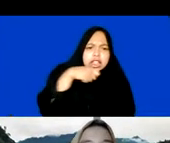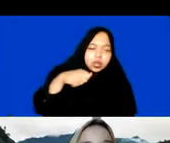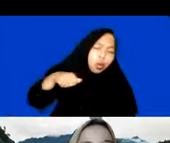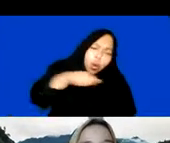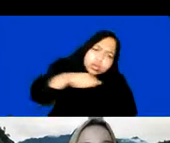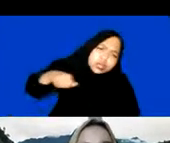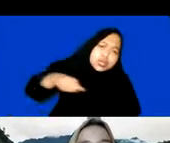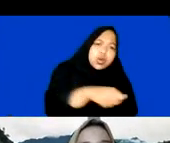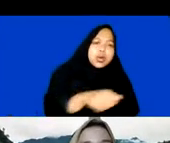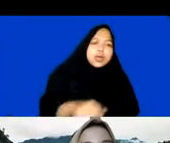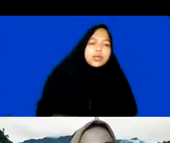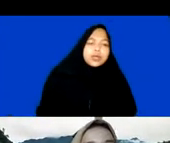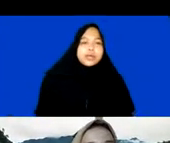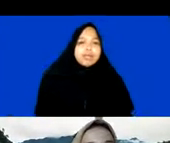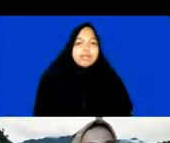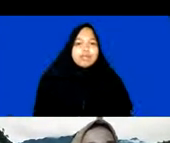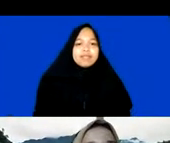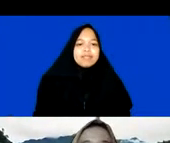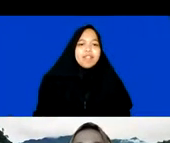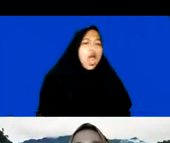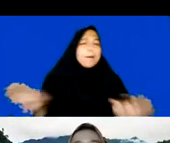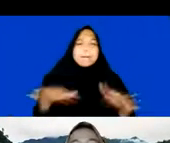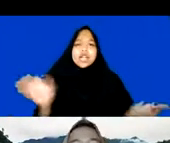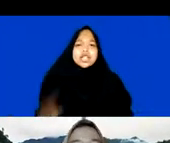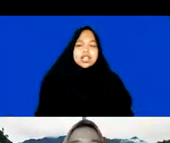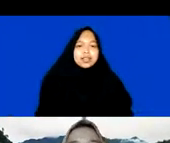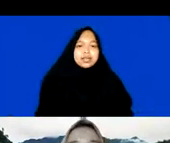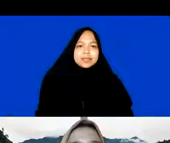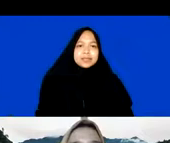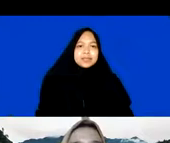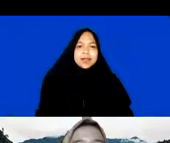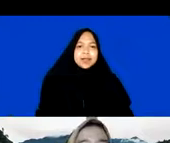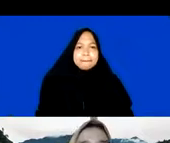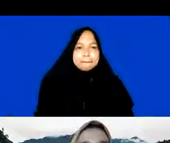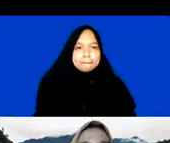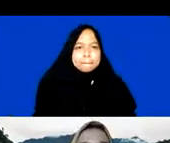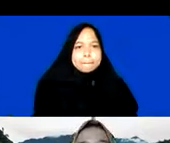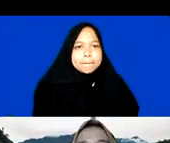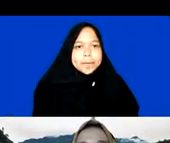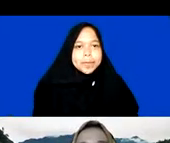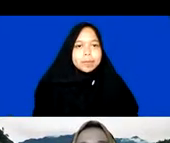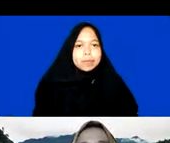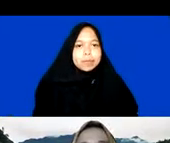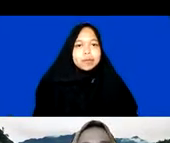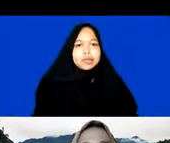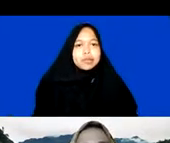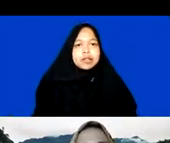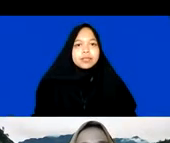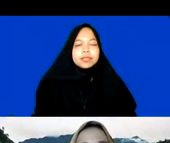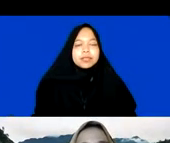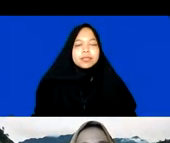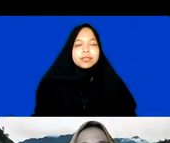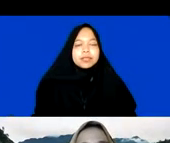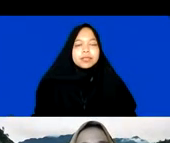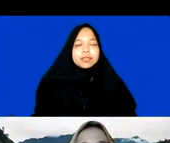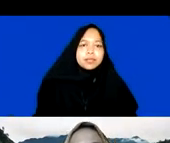gigi. Wah, apa aja dah. Wah, mantap-mantap. Medianya apa aja bisa sebenarnya.